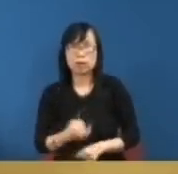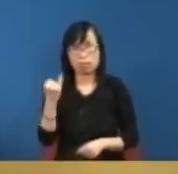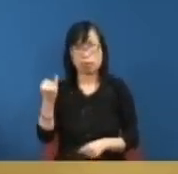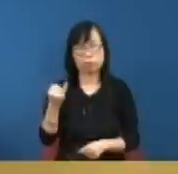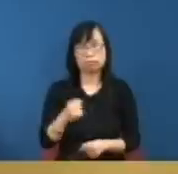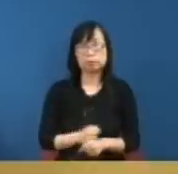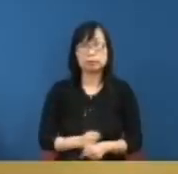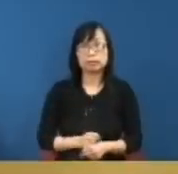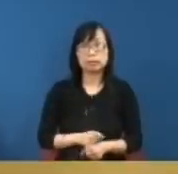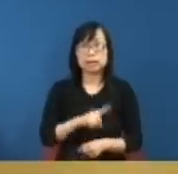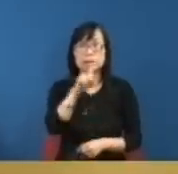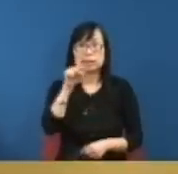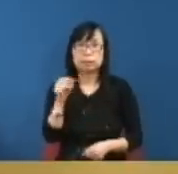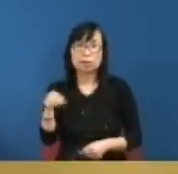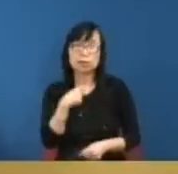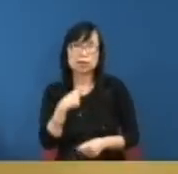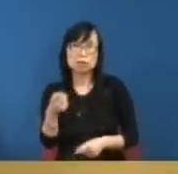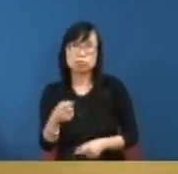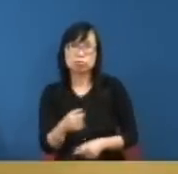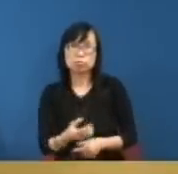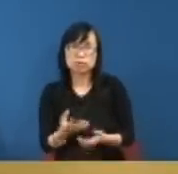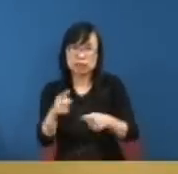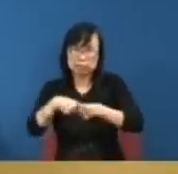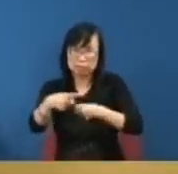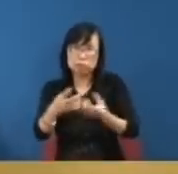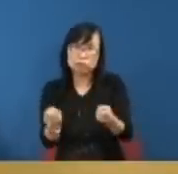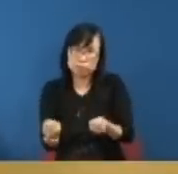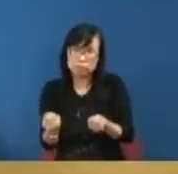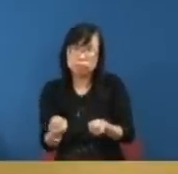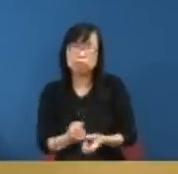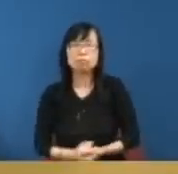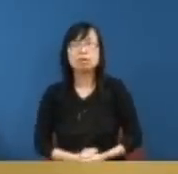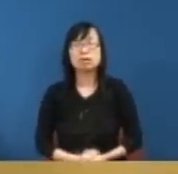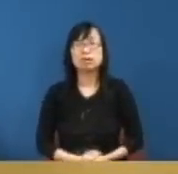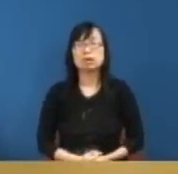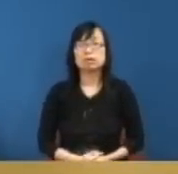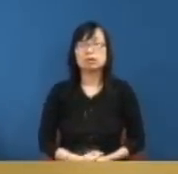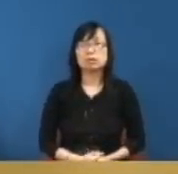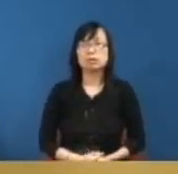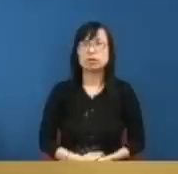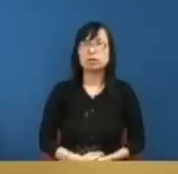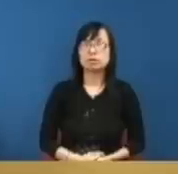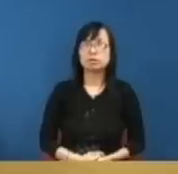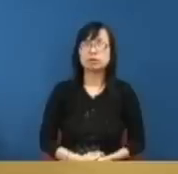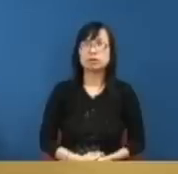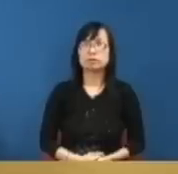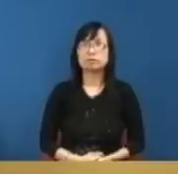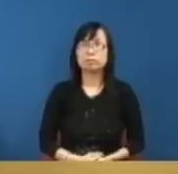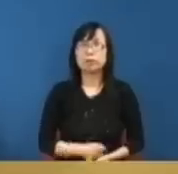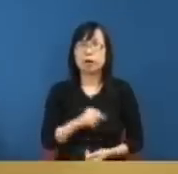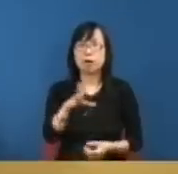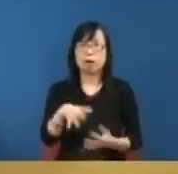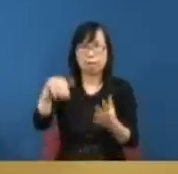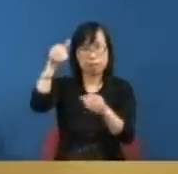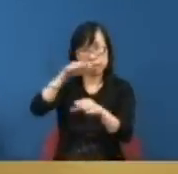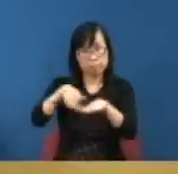候為什麼他們要首當其衝。這個是一個關鍵。其實所謂普選的